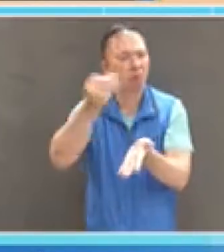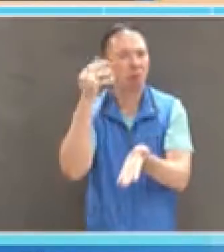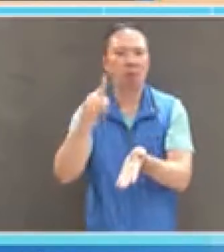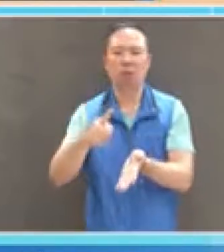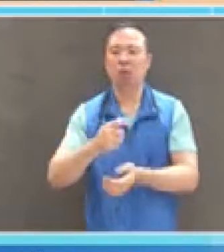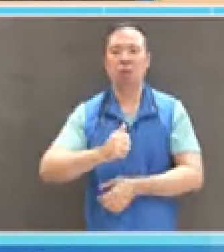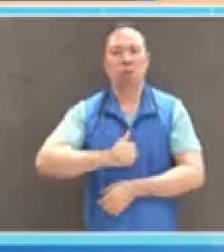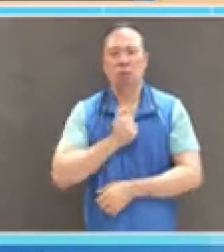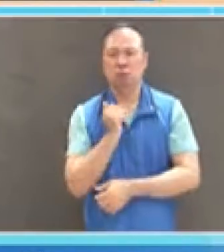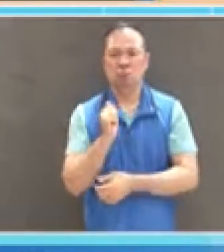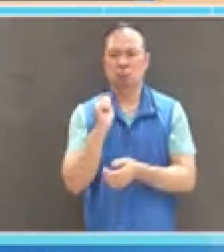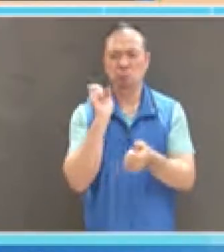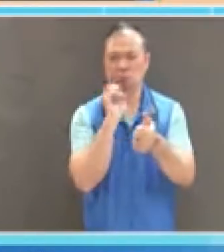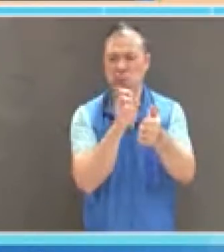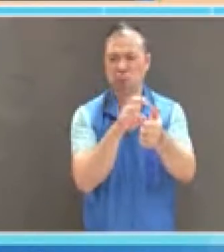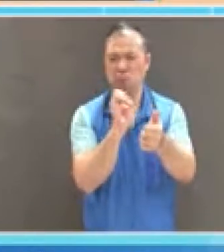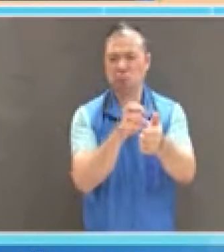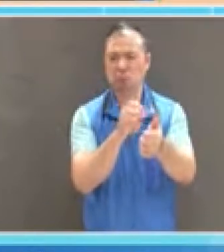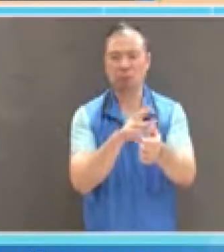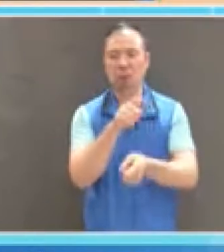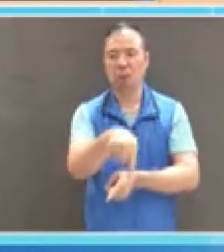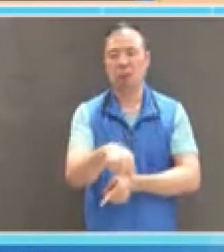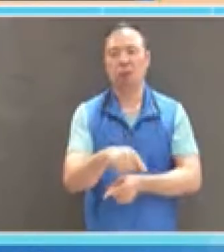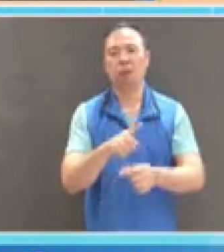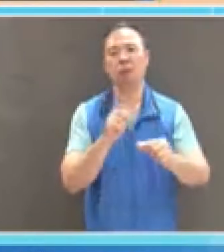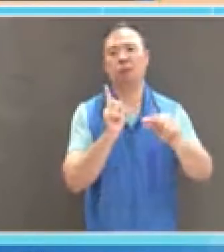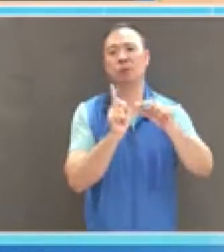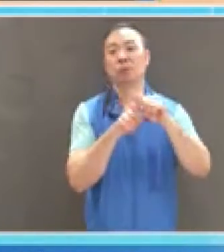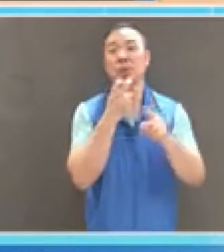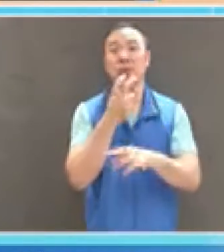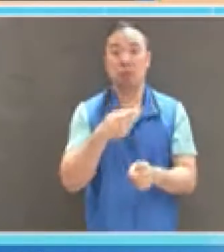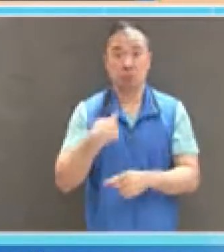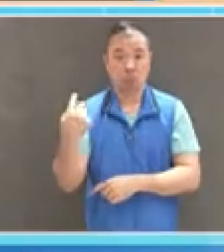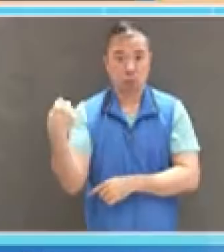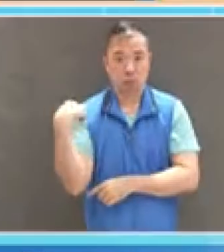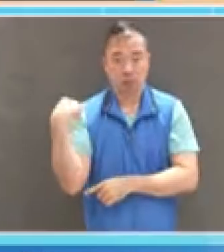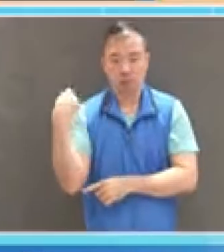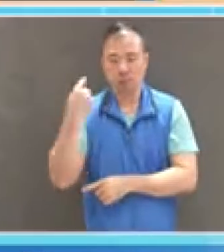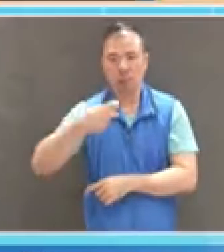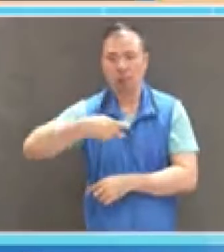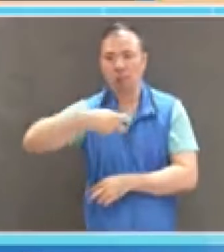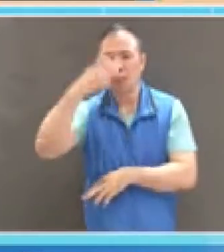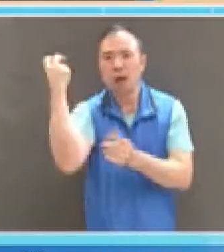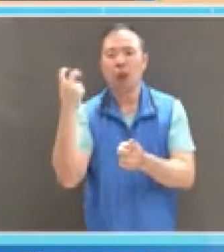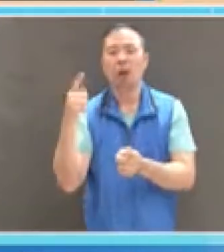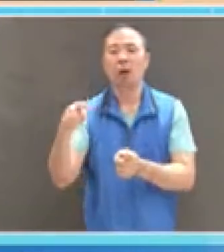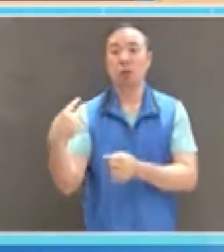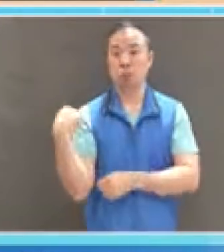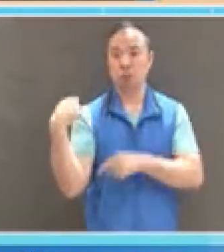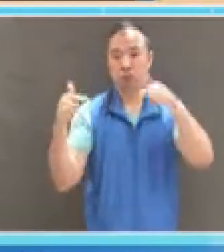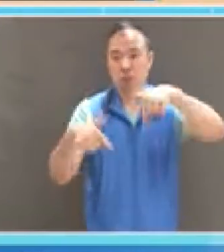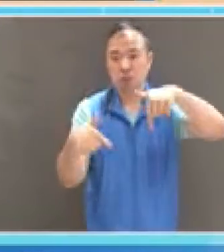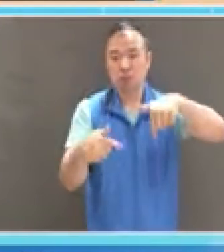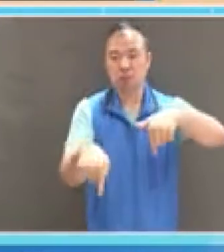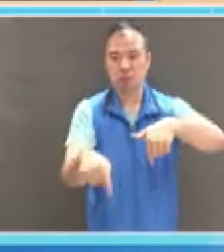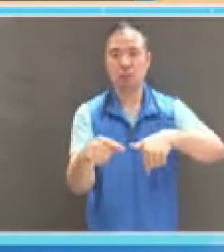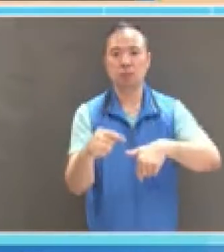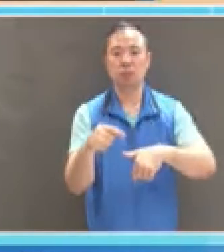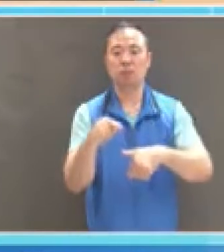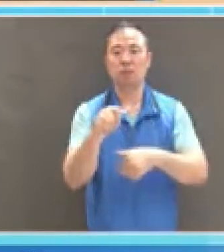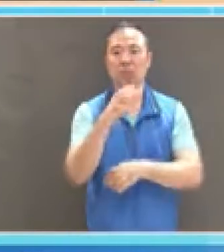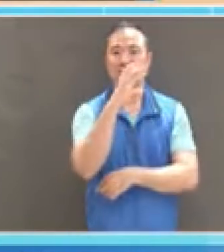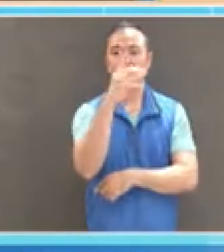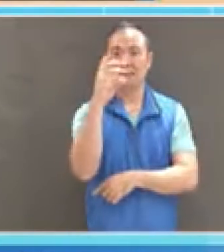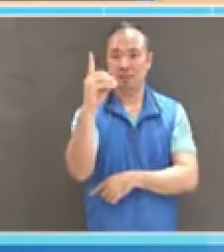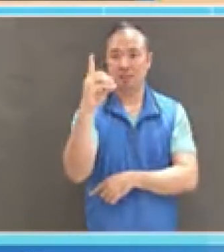啊。结果呢，涨起来。昨天下午 CDC 才讲，我们要